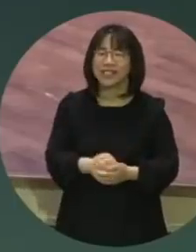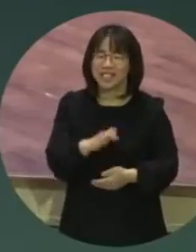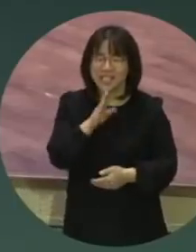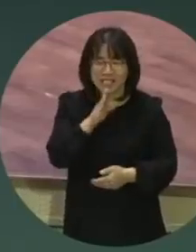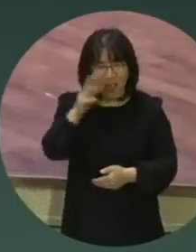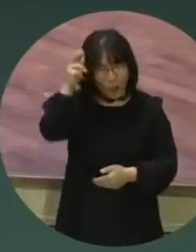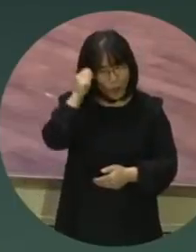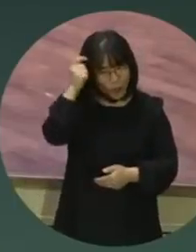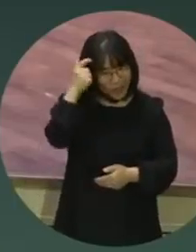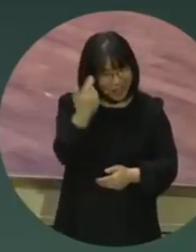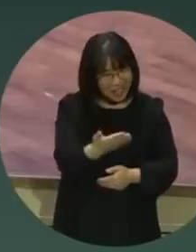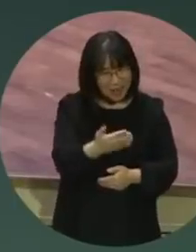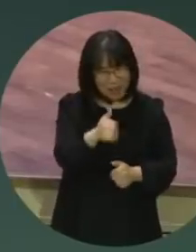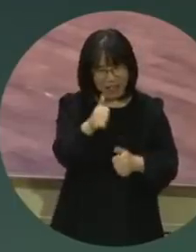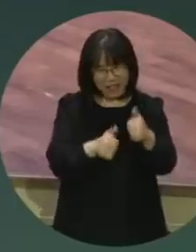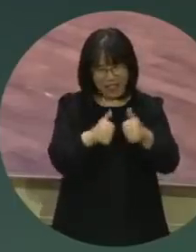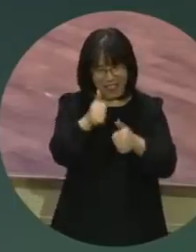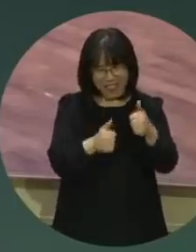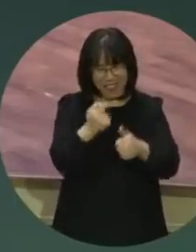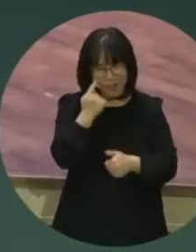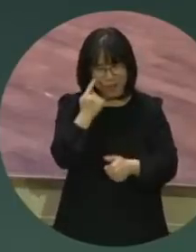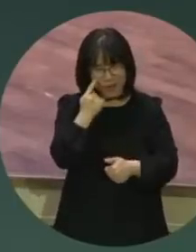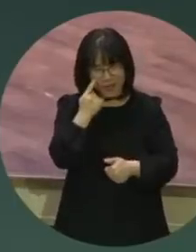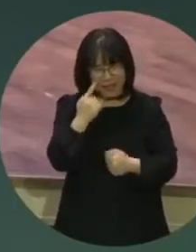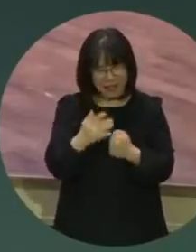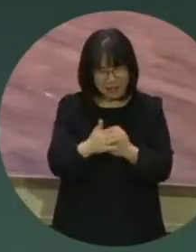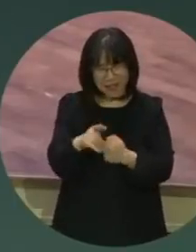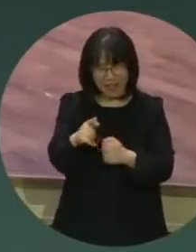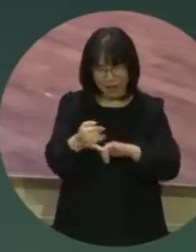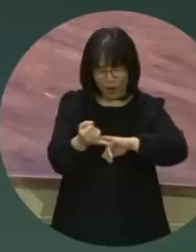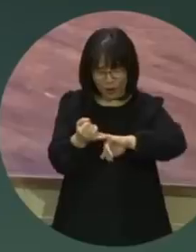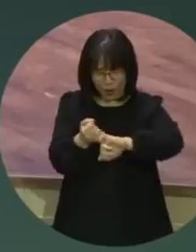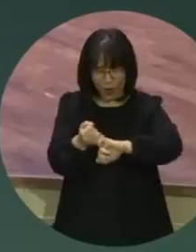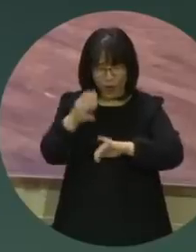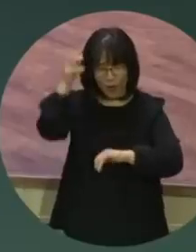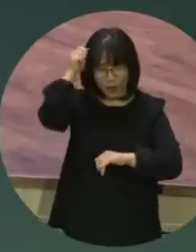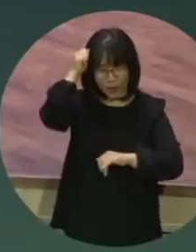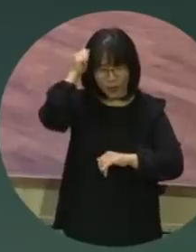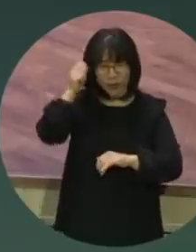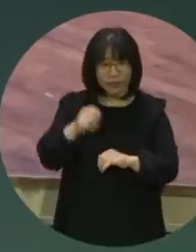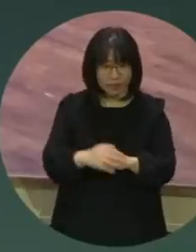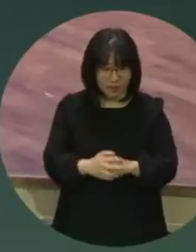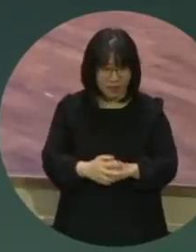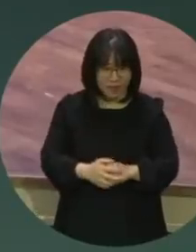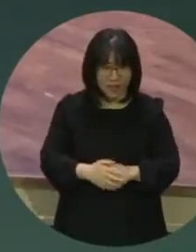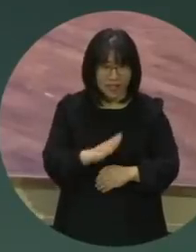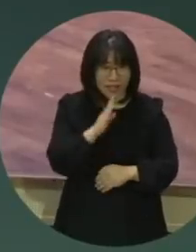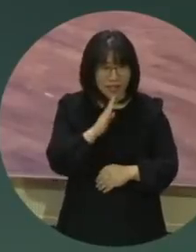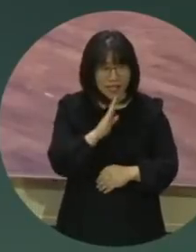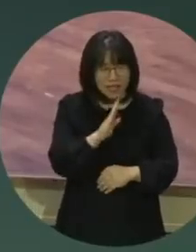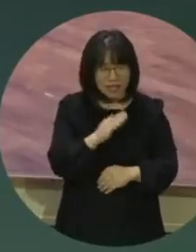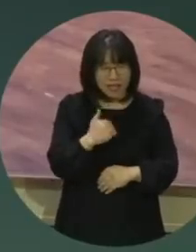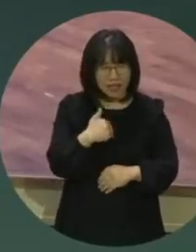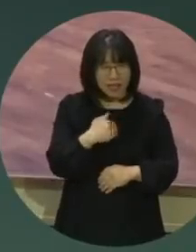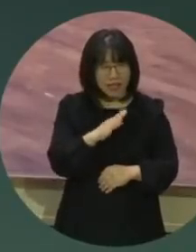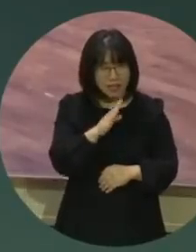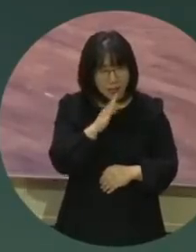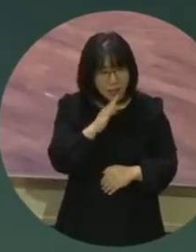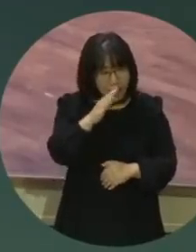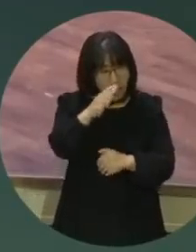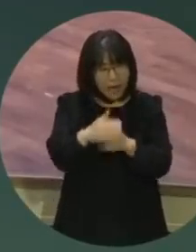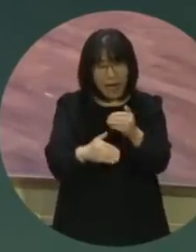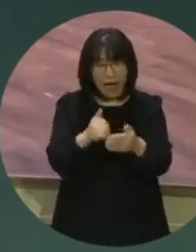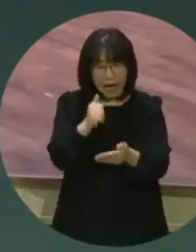암송을 한번 시켜 볼 거니까 자, 참고하시고 내가 과연 하나님의 말씀을 얼마나